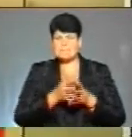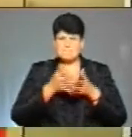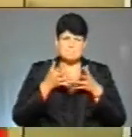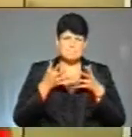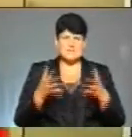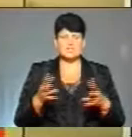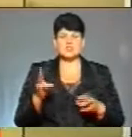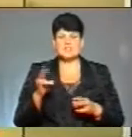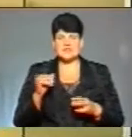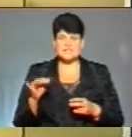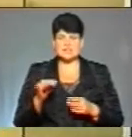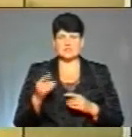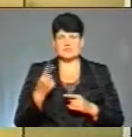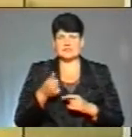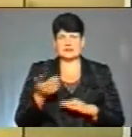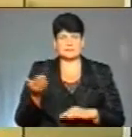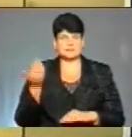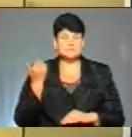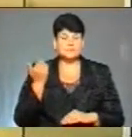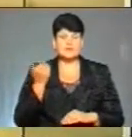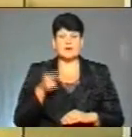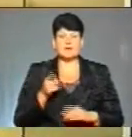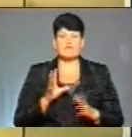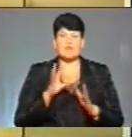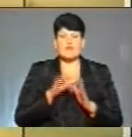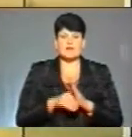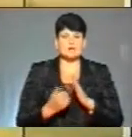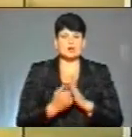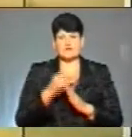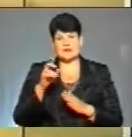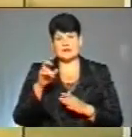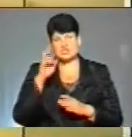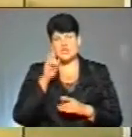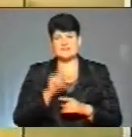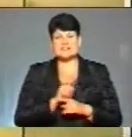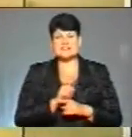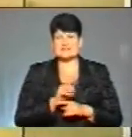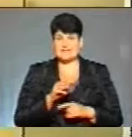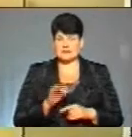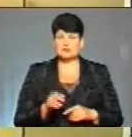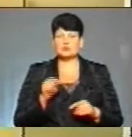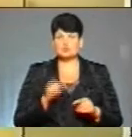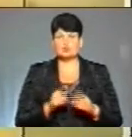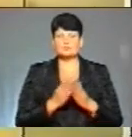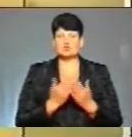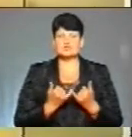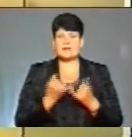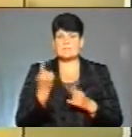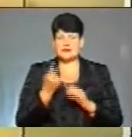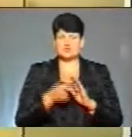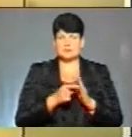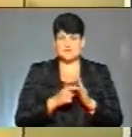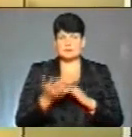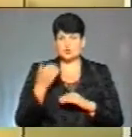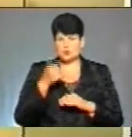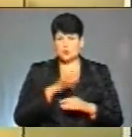ніж рік перед тим, і запроваджували новий державний стандарт. Тому підручники для 1 класу минулого